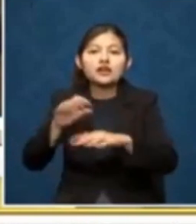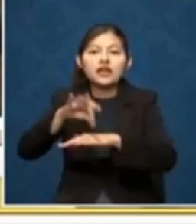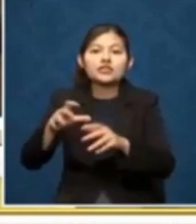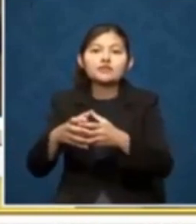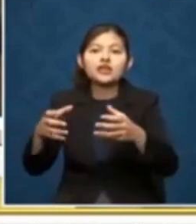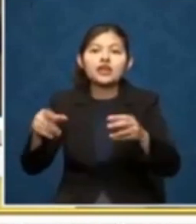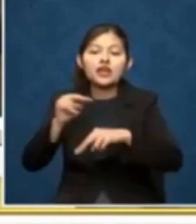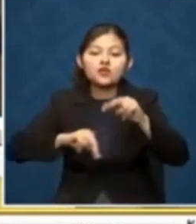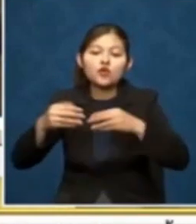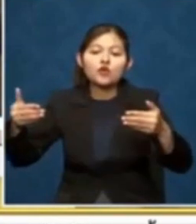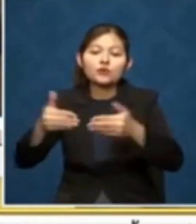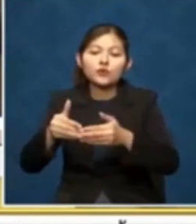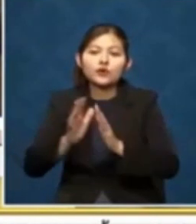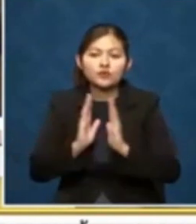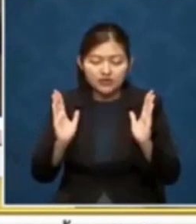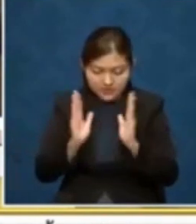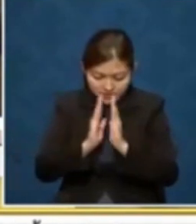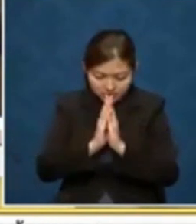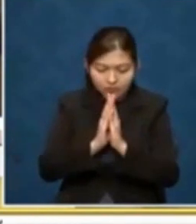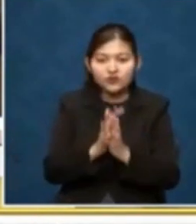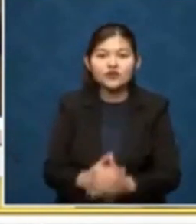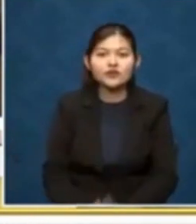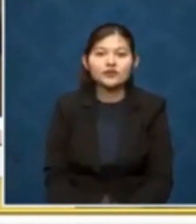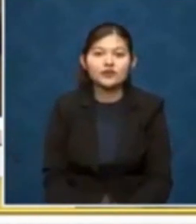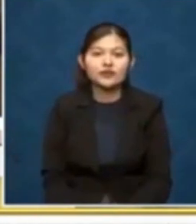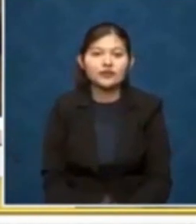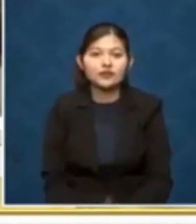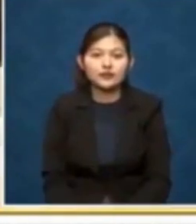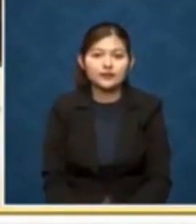การวิสามัญศึกษาเรื่องนี้โดยเฉพาะค่ะขอบคุณค่ะ ครับขอบคุณครับ